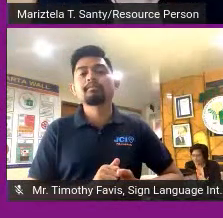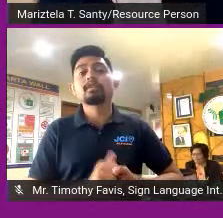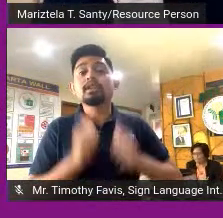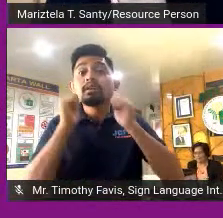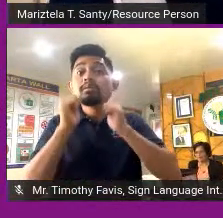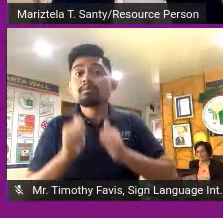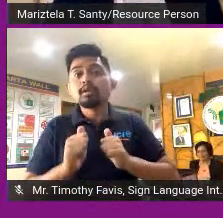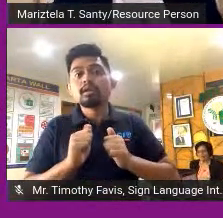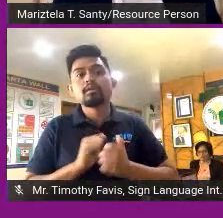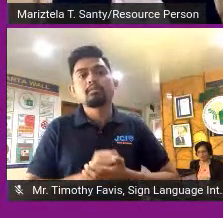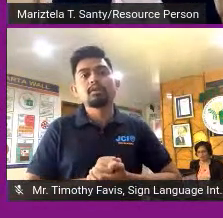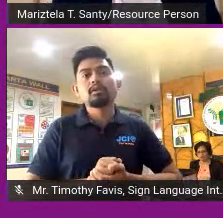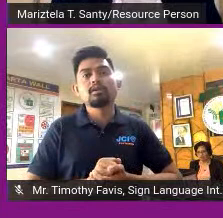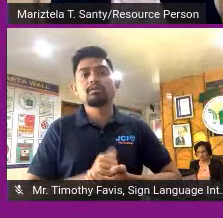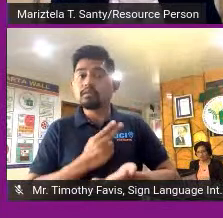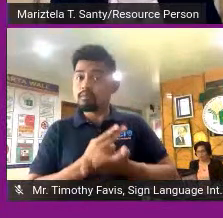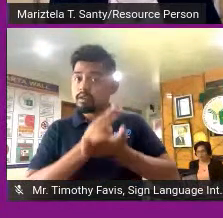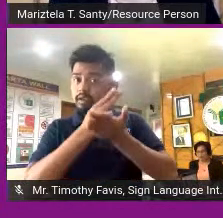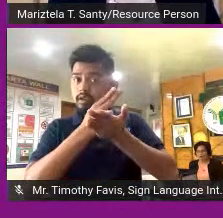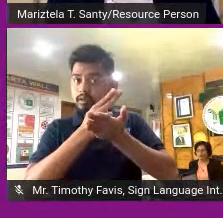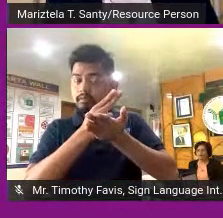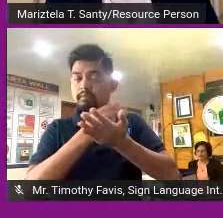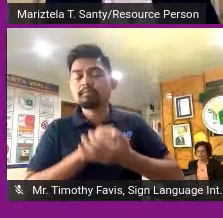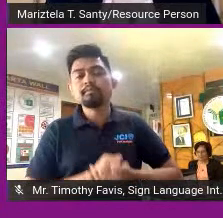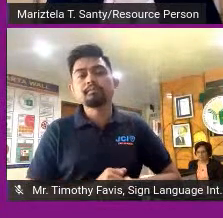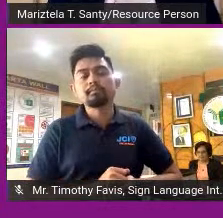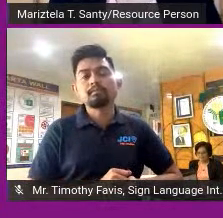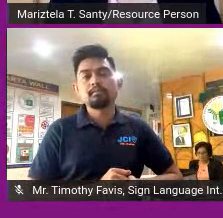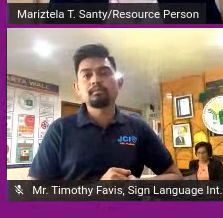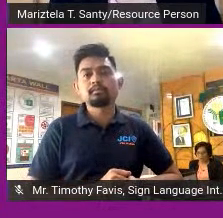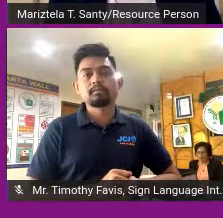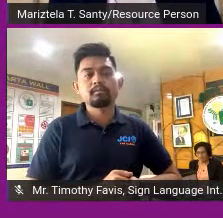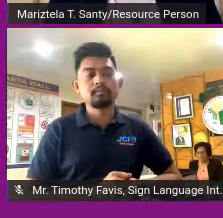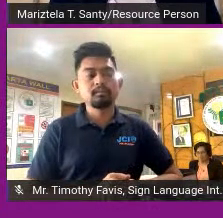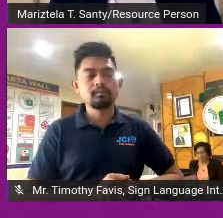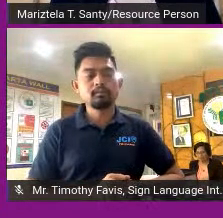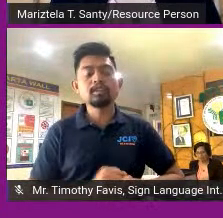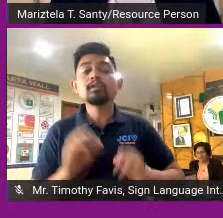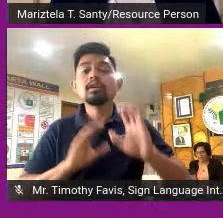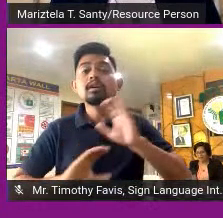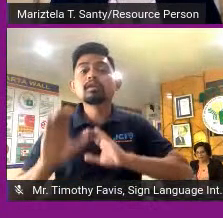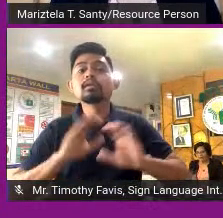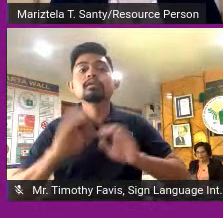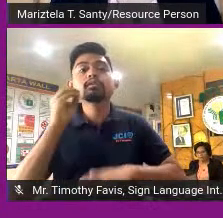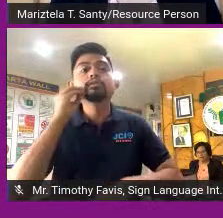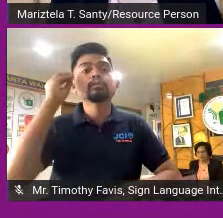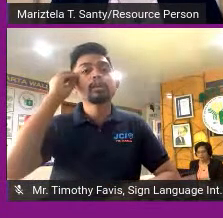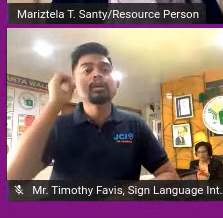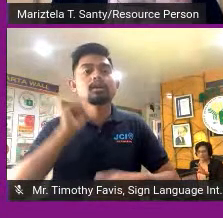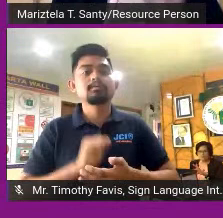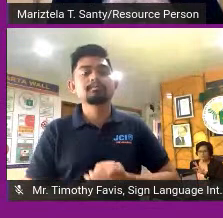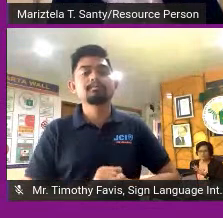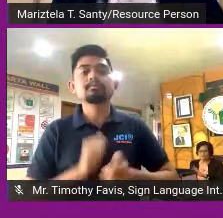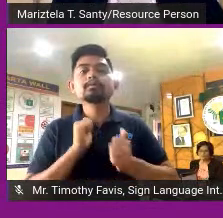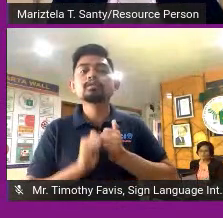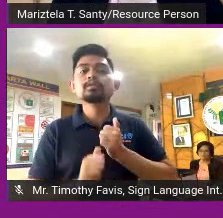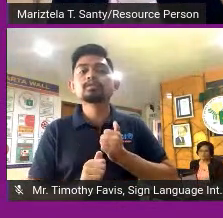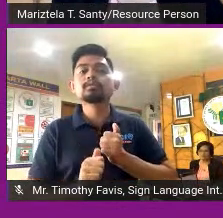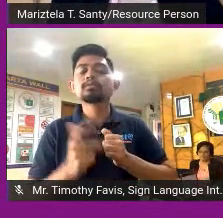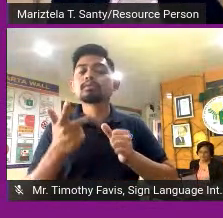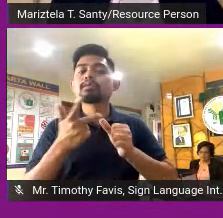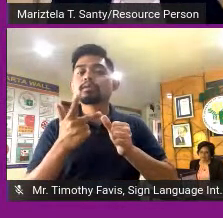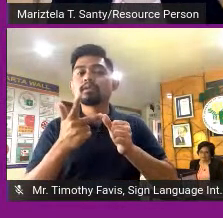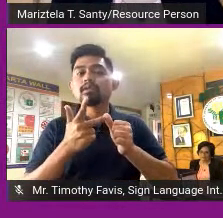nagkaroon na siya ng feeling na pwede naman pala siyang magtulong doon sa mga gawain sa bahay. So, this is the